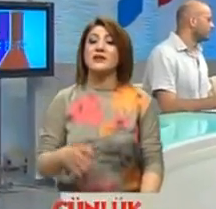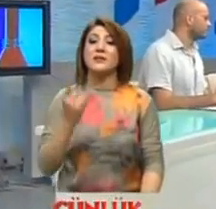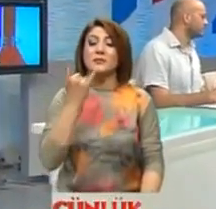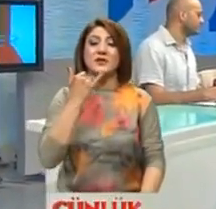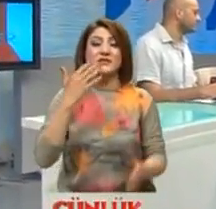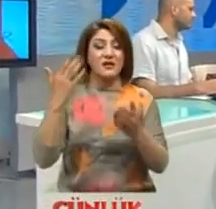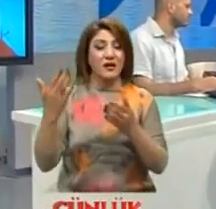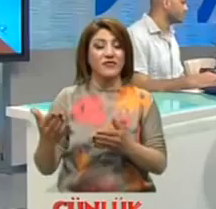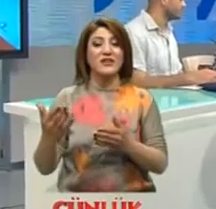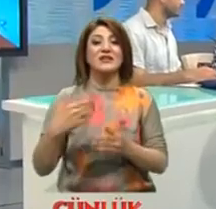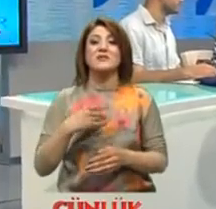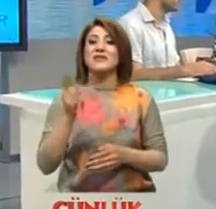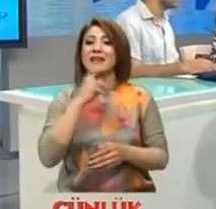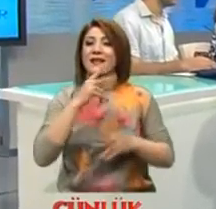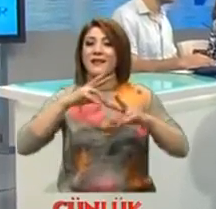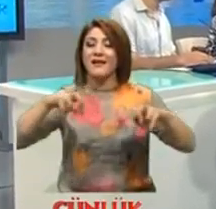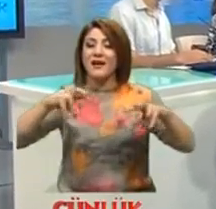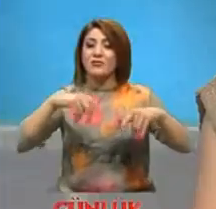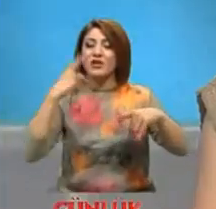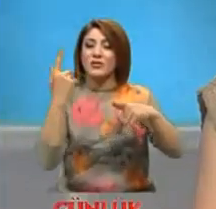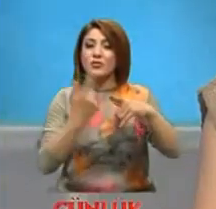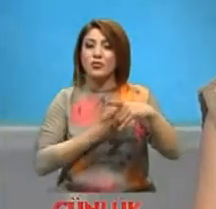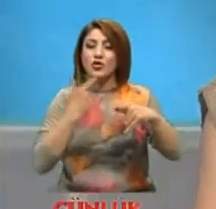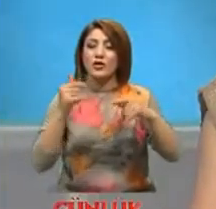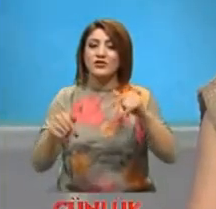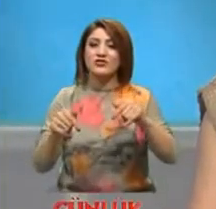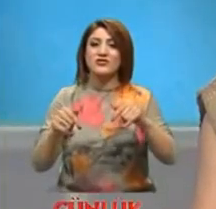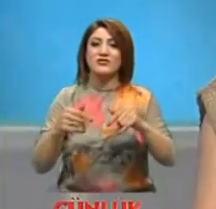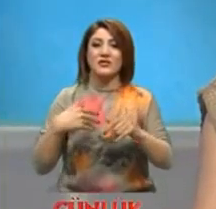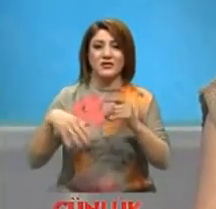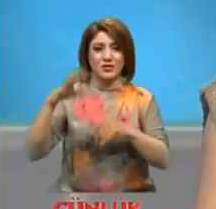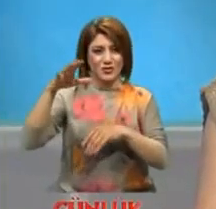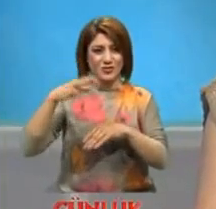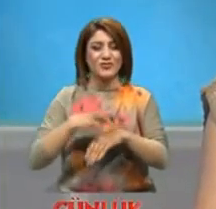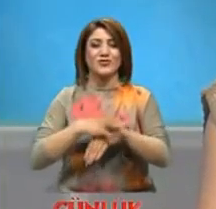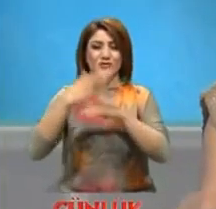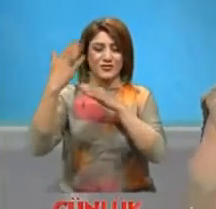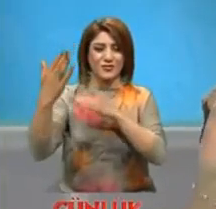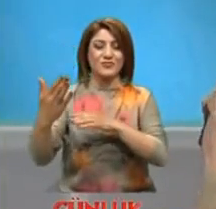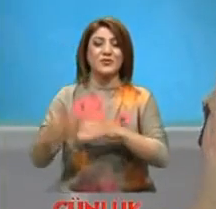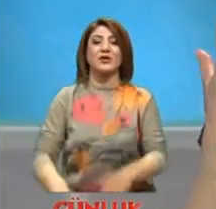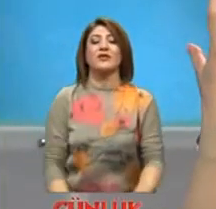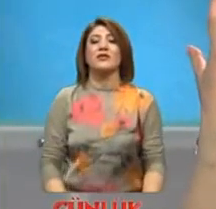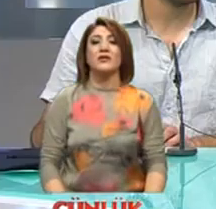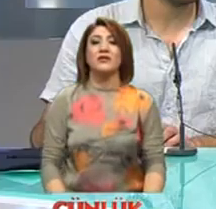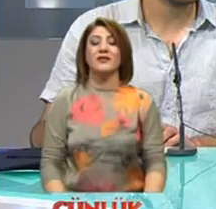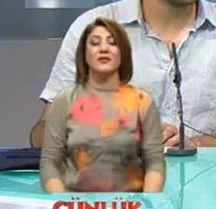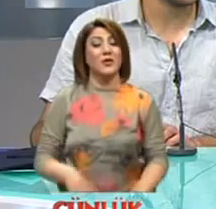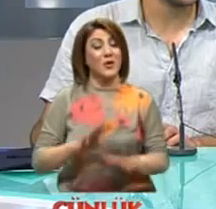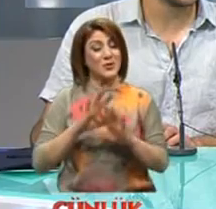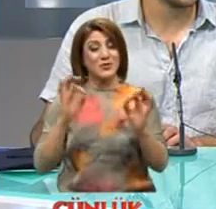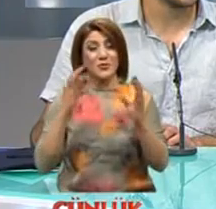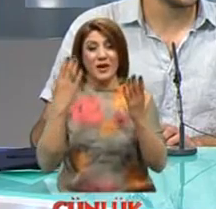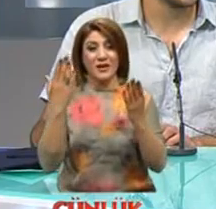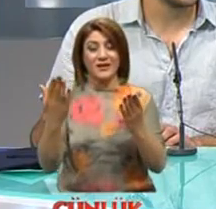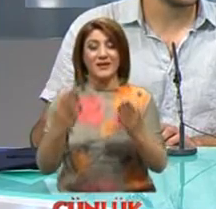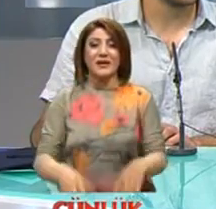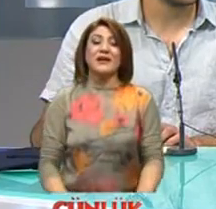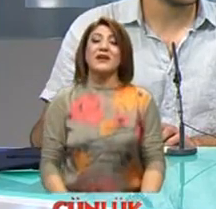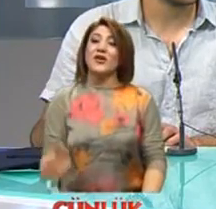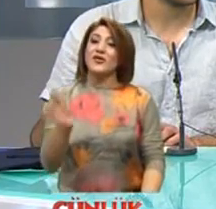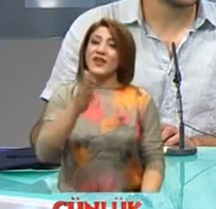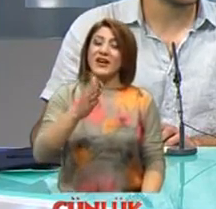Konuklarım Bilişsel Bebek Araştırmaları Merkezi Proje Yürütücüsü Annette Hohenberger. Is that right? Evet, doğru. Harika, harika.